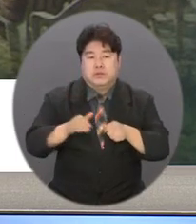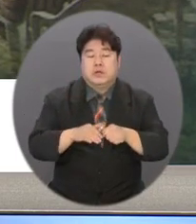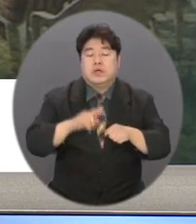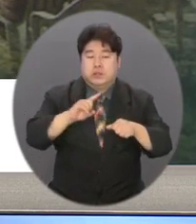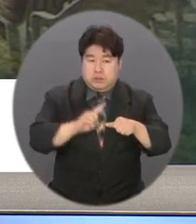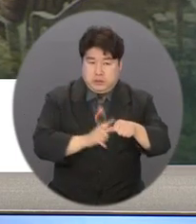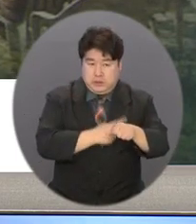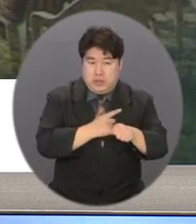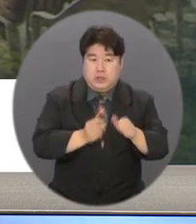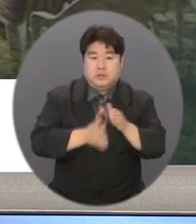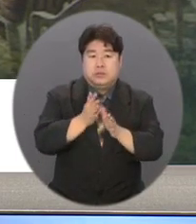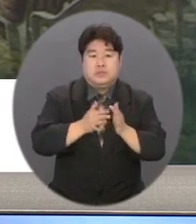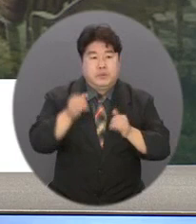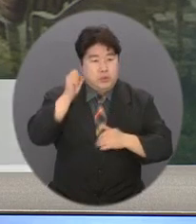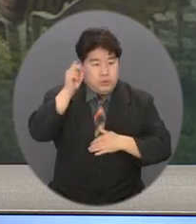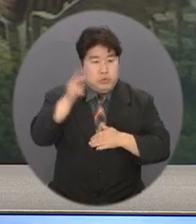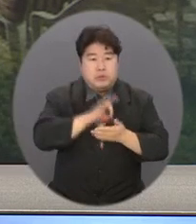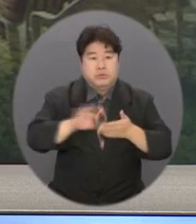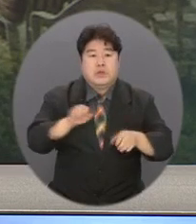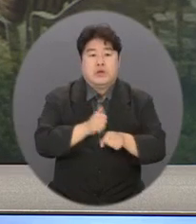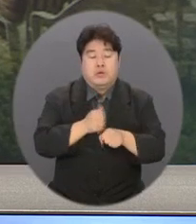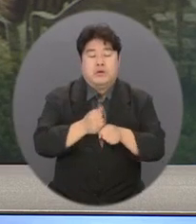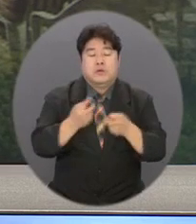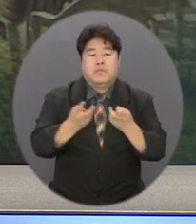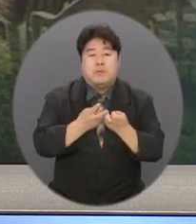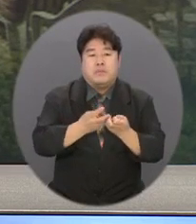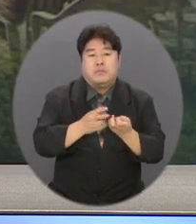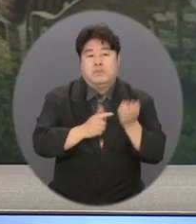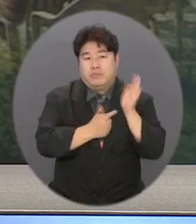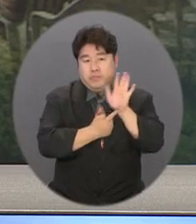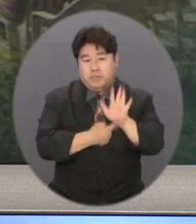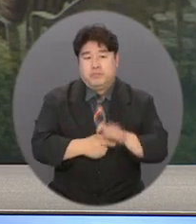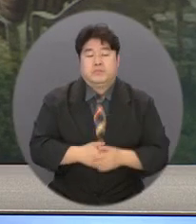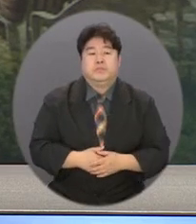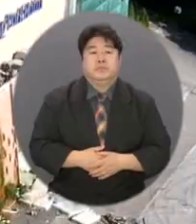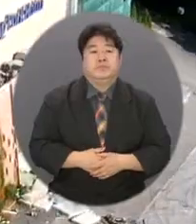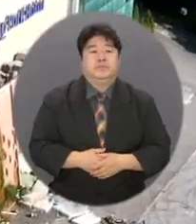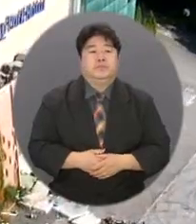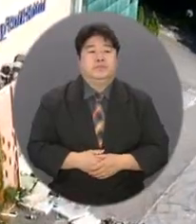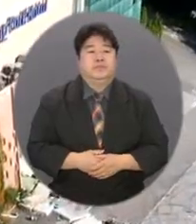활용하겠다는 방안이 나왔습니다 보도에 송 정 근 기자입니다